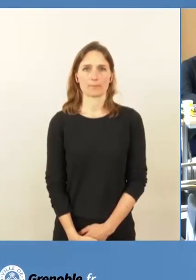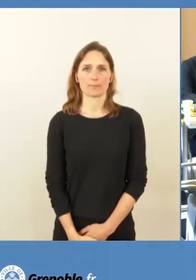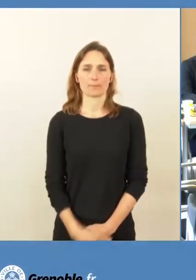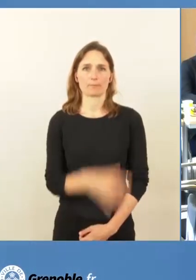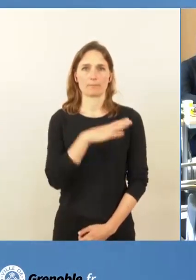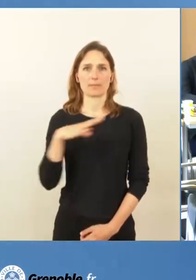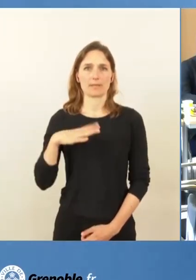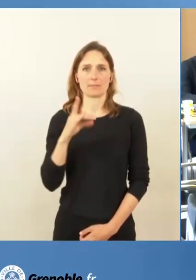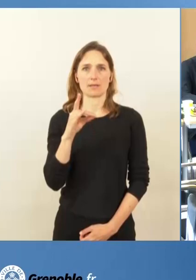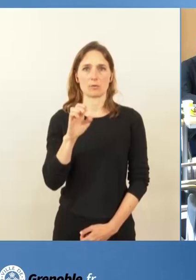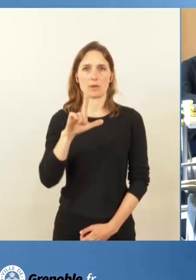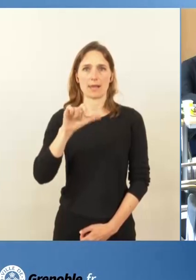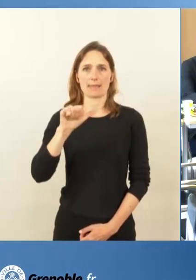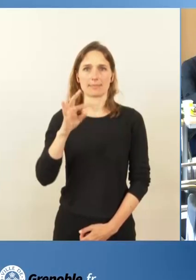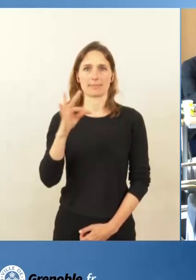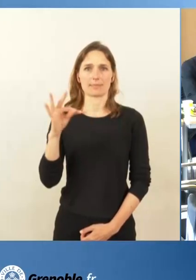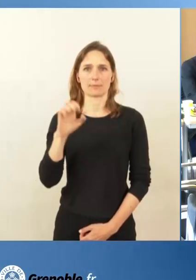Céline des lattes